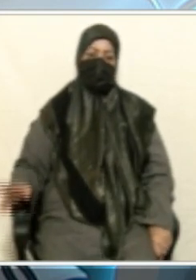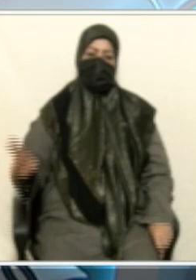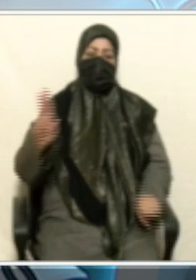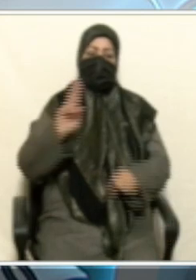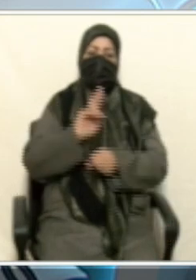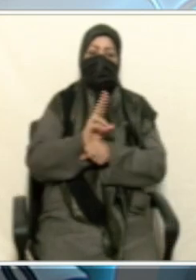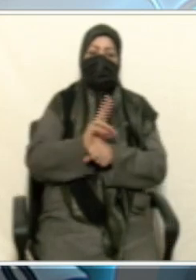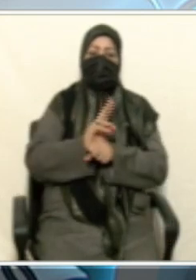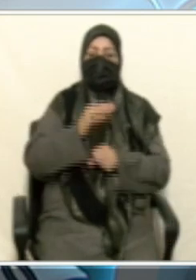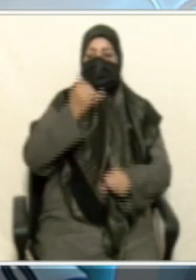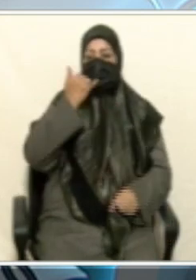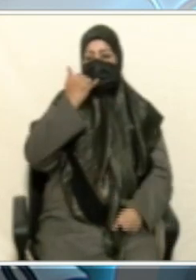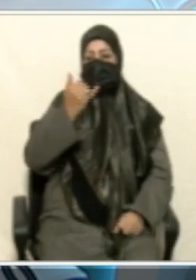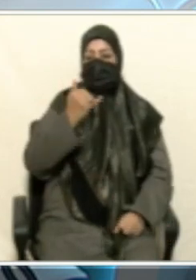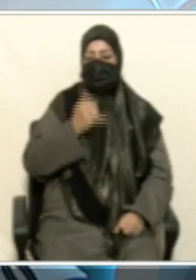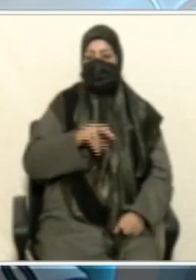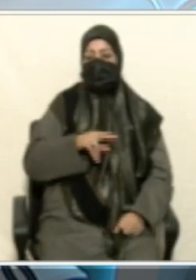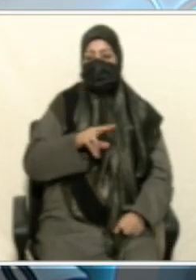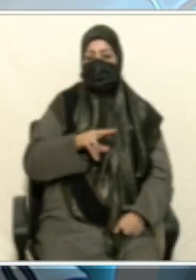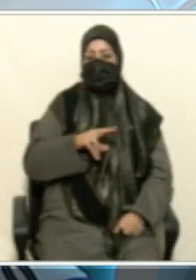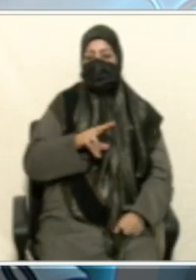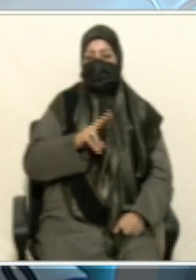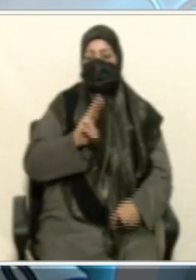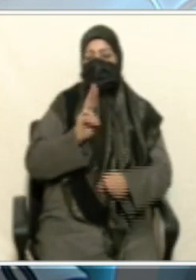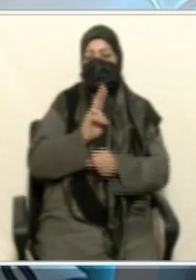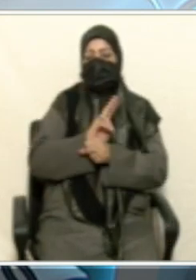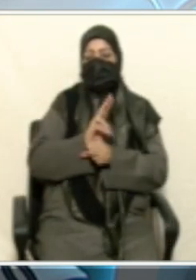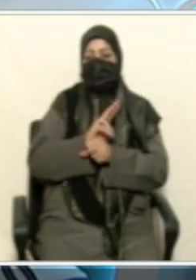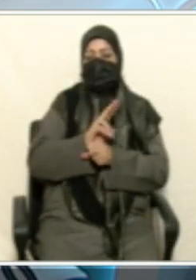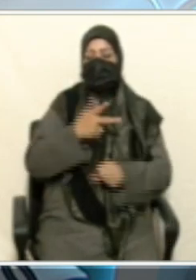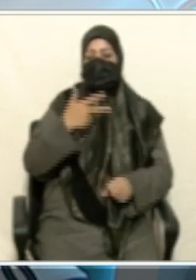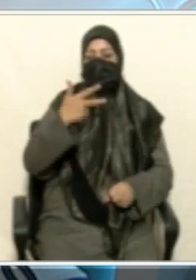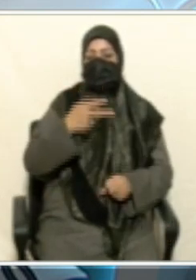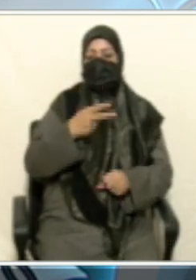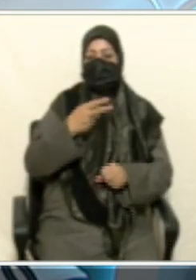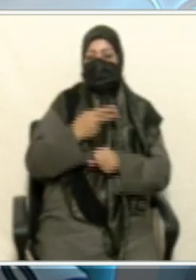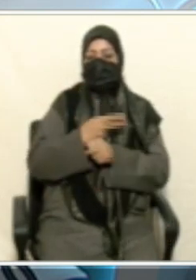الاخ عبد الله السلام عليكم. وعليكم السلام ورحمه الله.